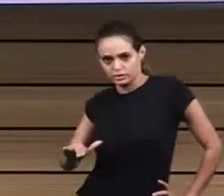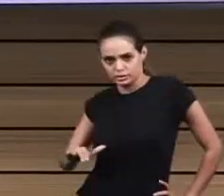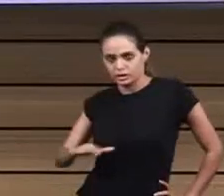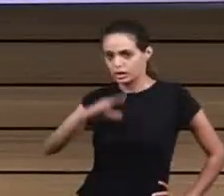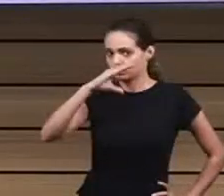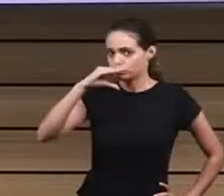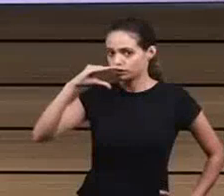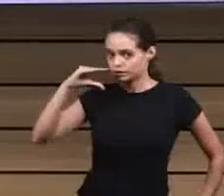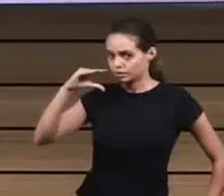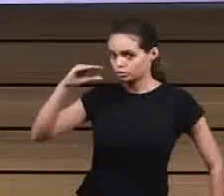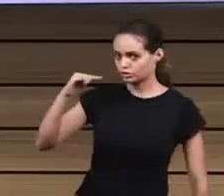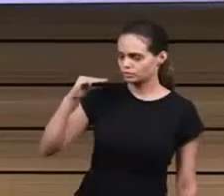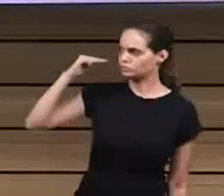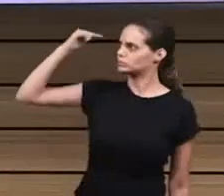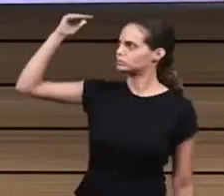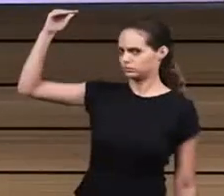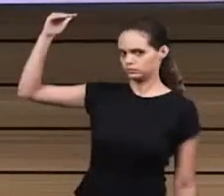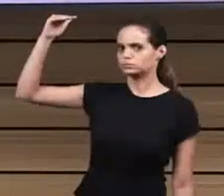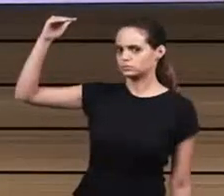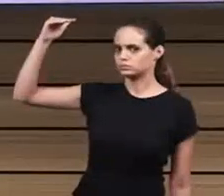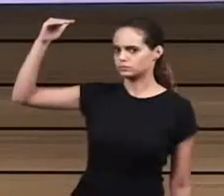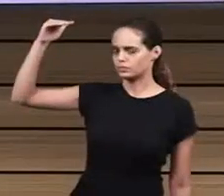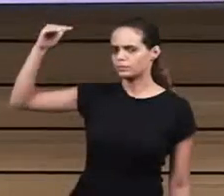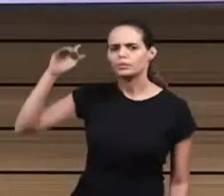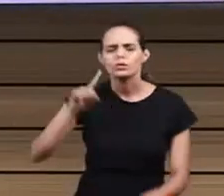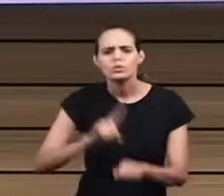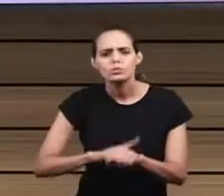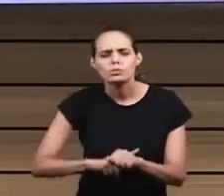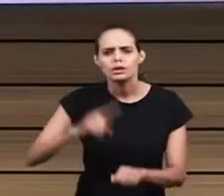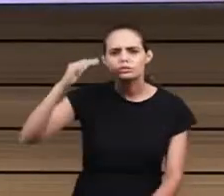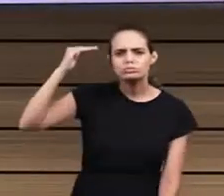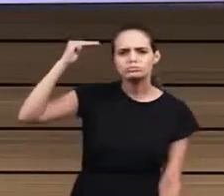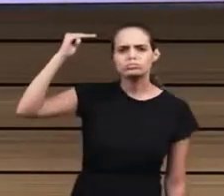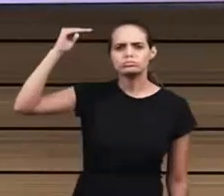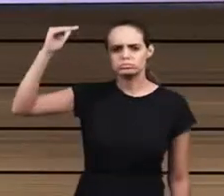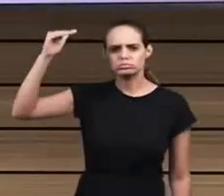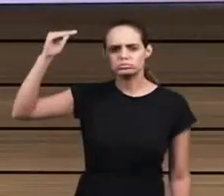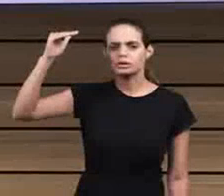zu fördern. Was ist Autonomie? Wir denken hier an ein Kind, das